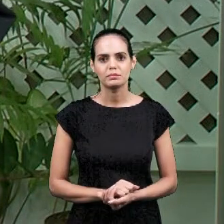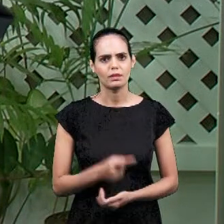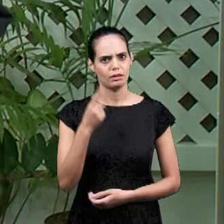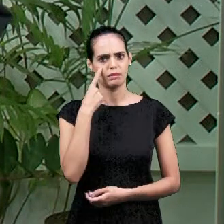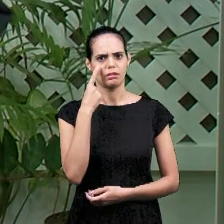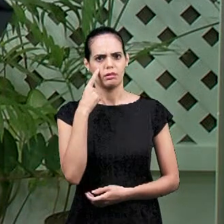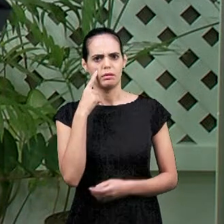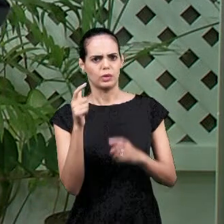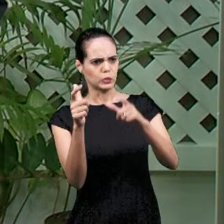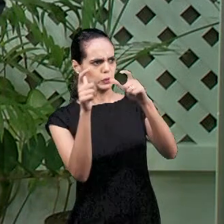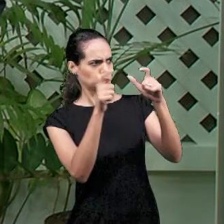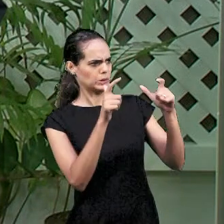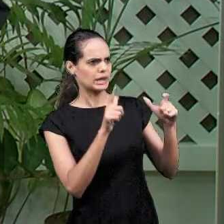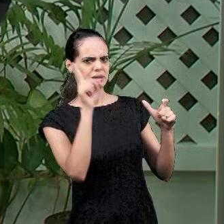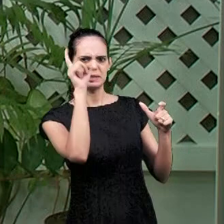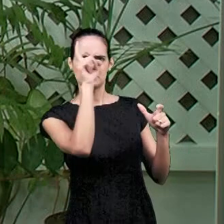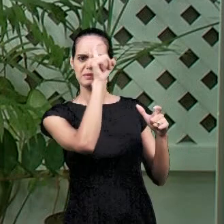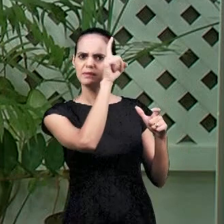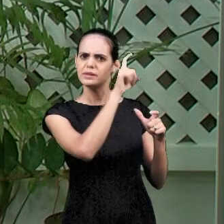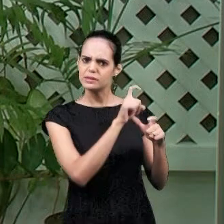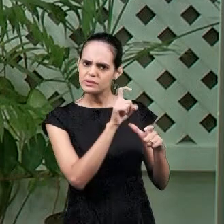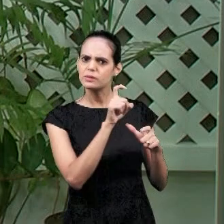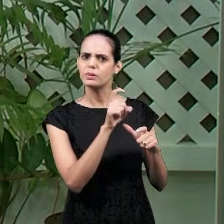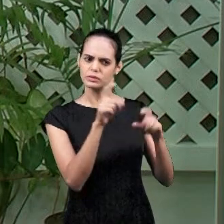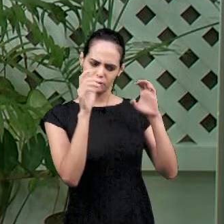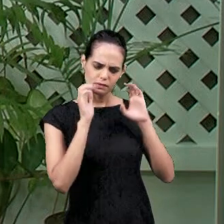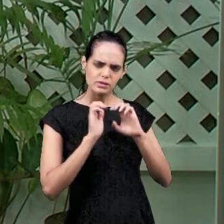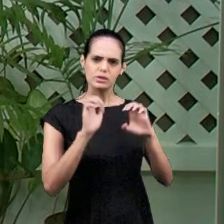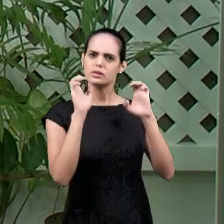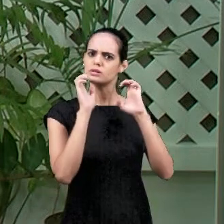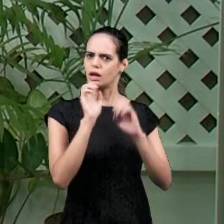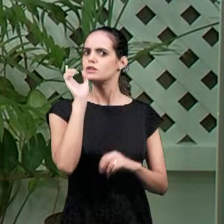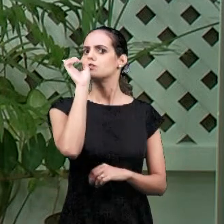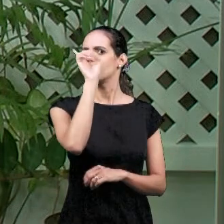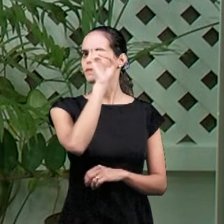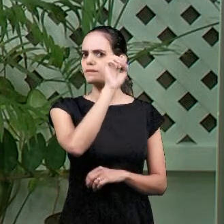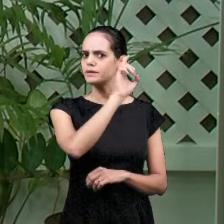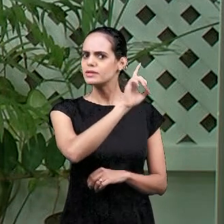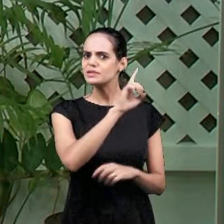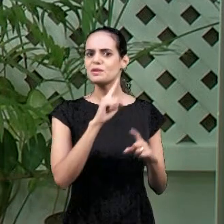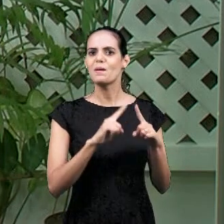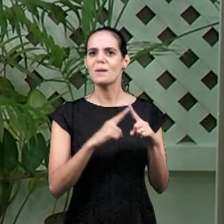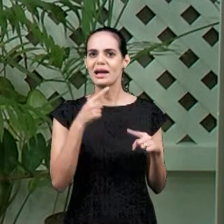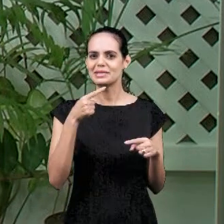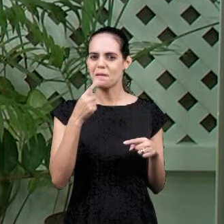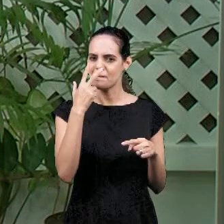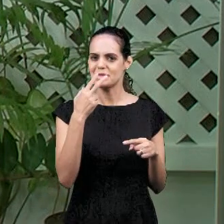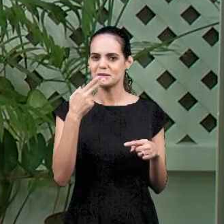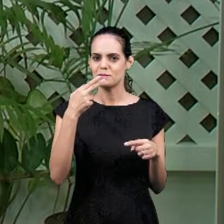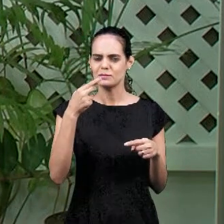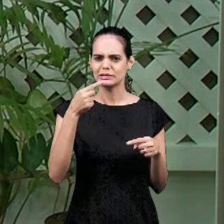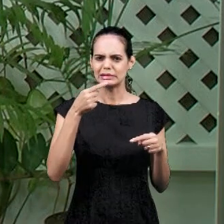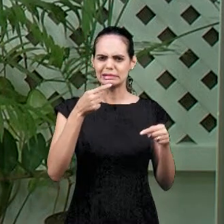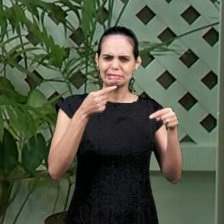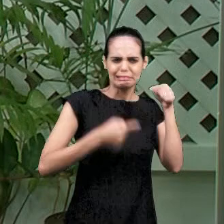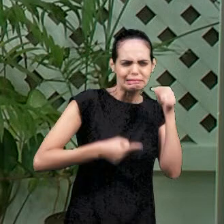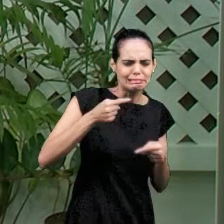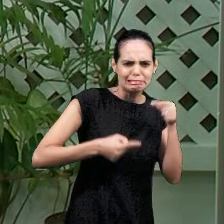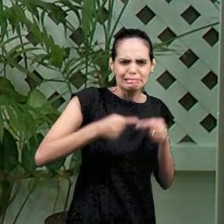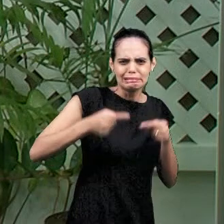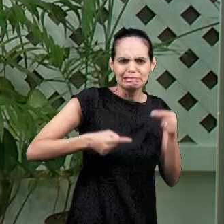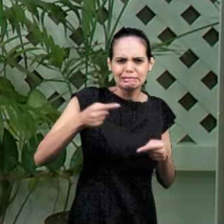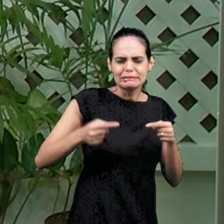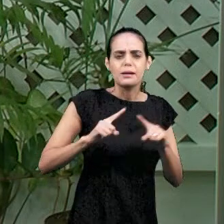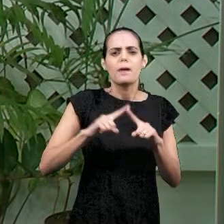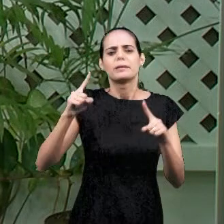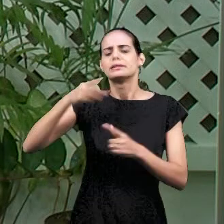bien, les endroits difficiles, nous voyons ici quelques-uns qui sont en train de